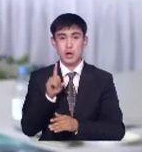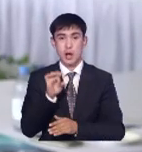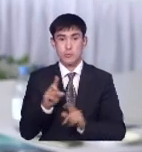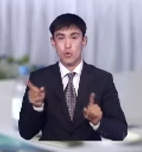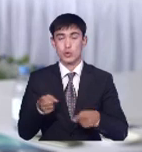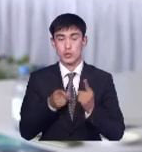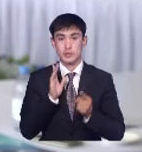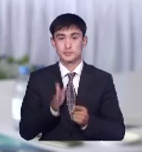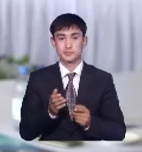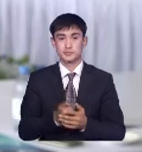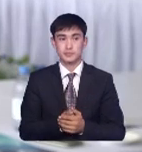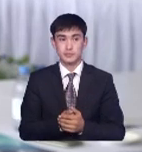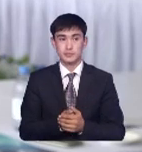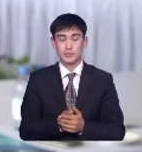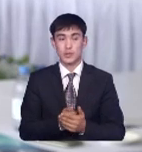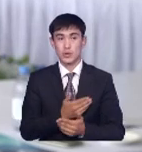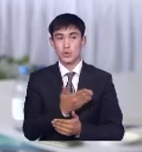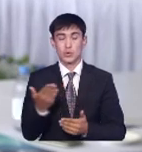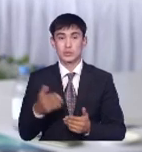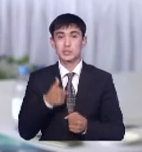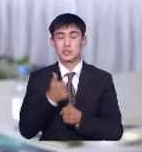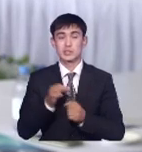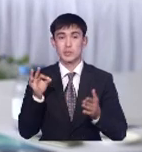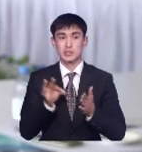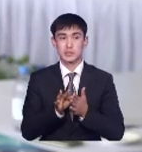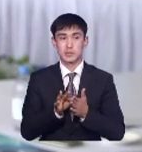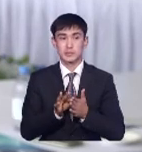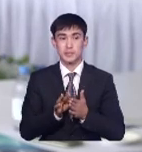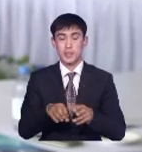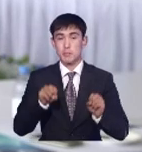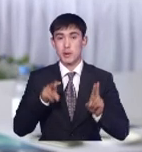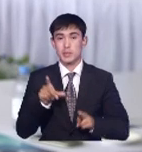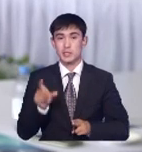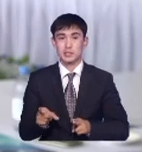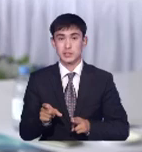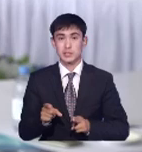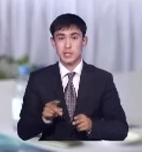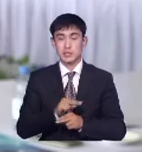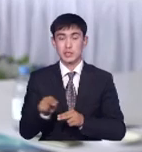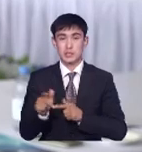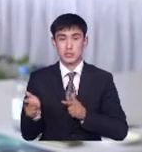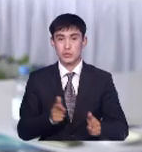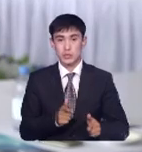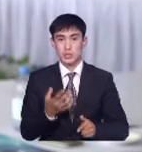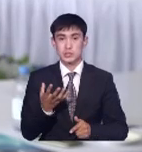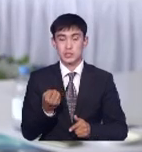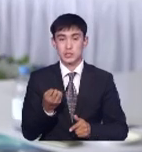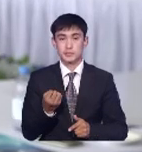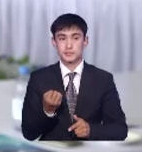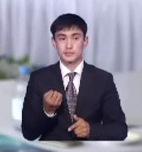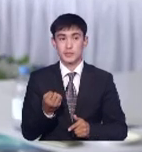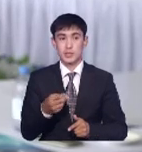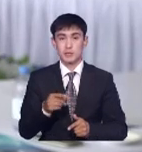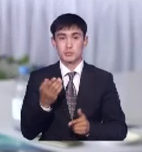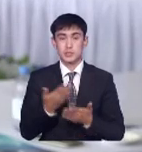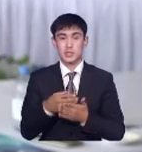құрайын деп жатырмыз. Оның негізгі мақсаты сол мамандарды даярлау. Соның ішінде мысалы біз